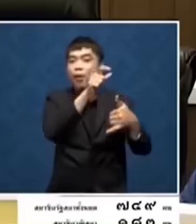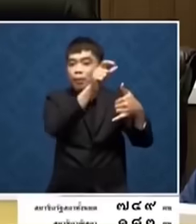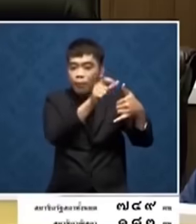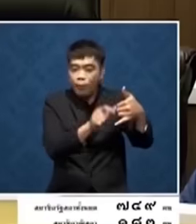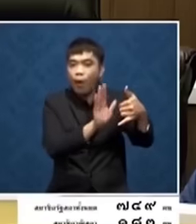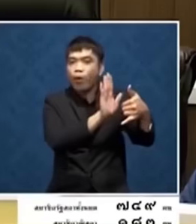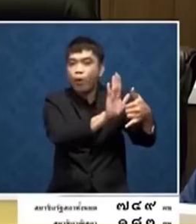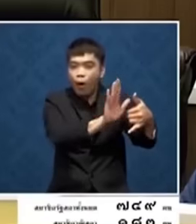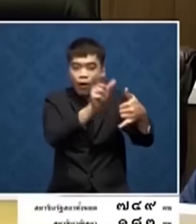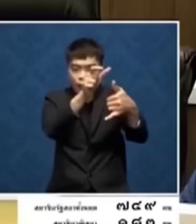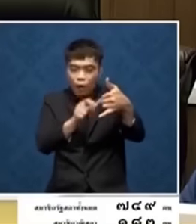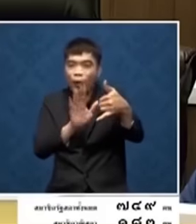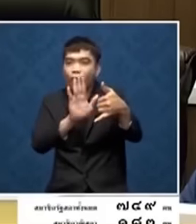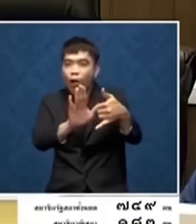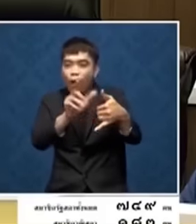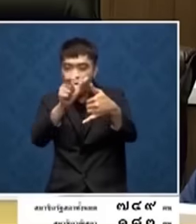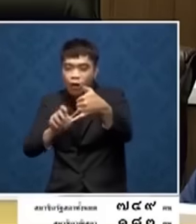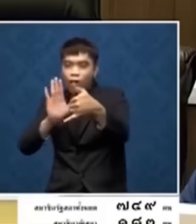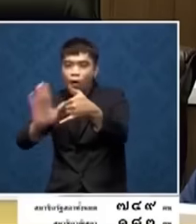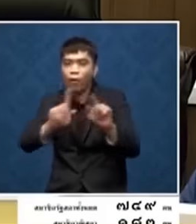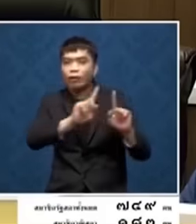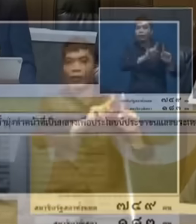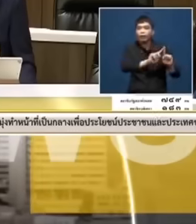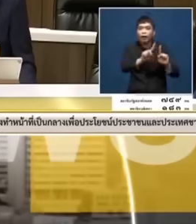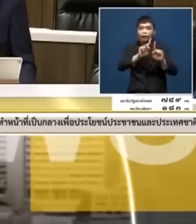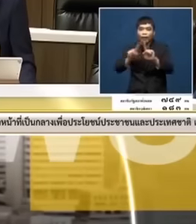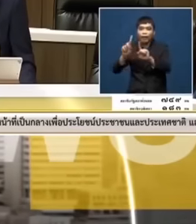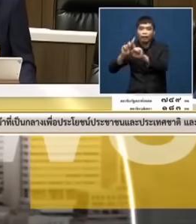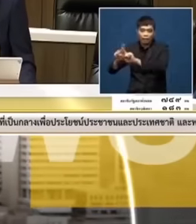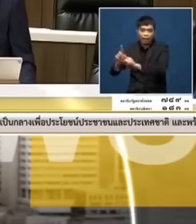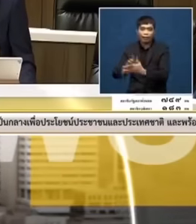ปักษ์ต่อสถาบันโอ้นี่น่าชื่นชมมากเดี๋ยวร